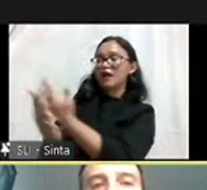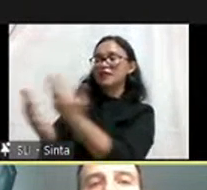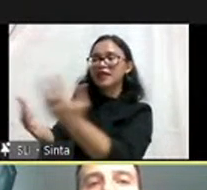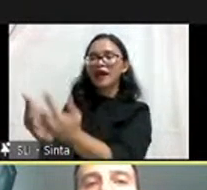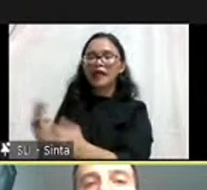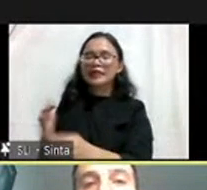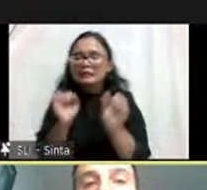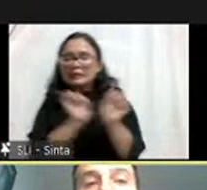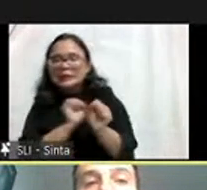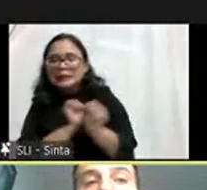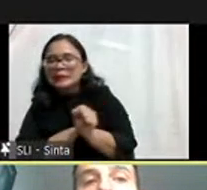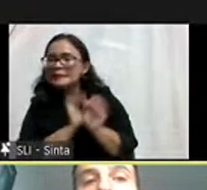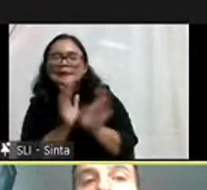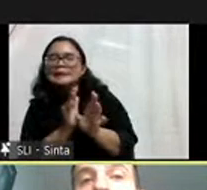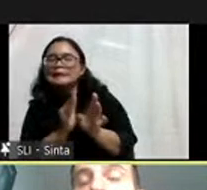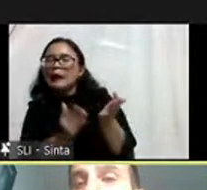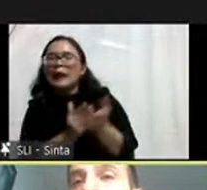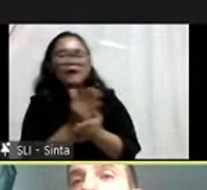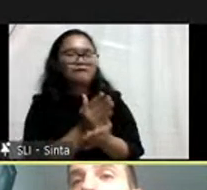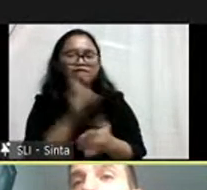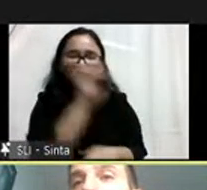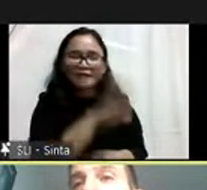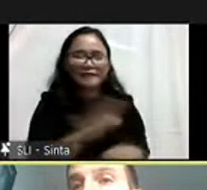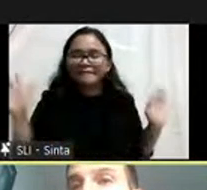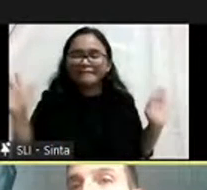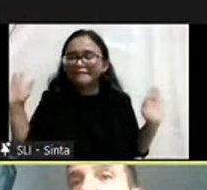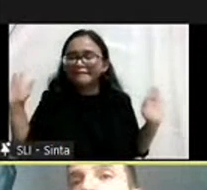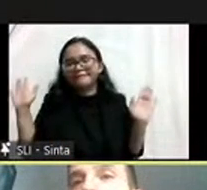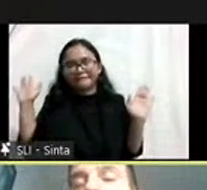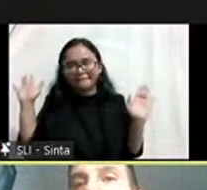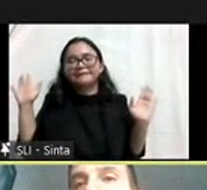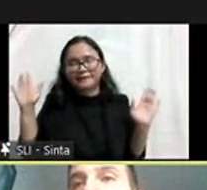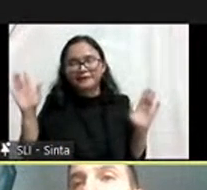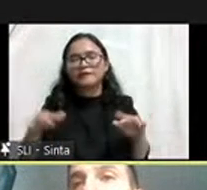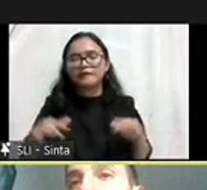eh kegiatan-kegiatan bisnis dan